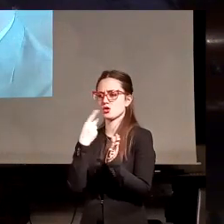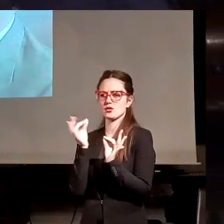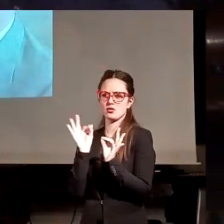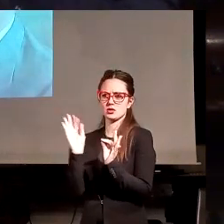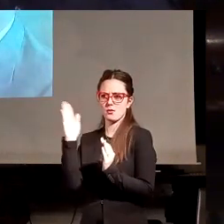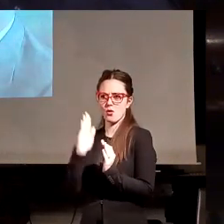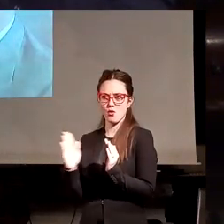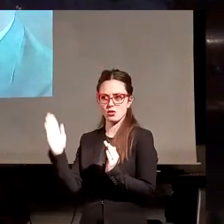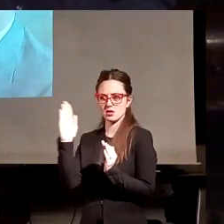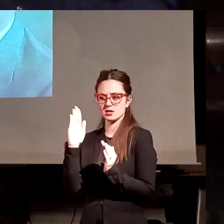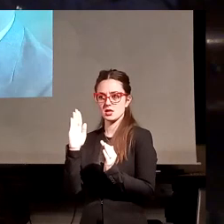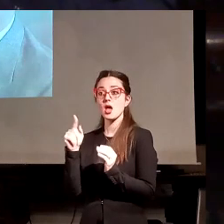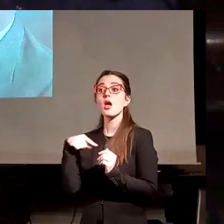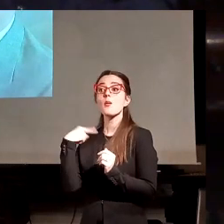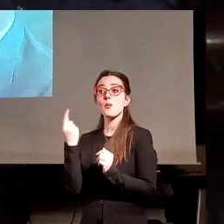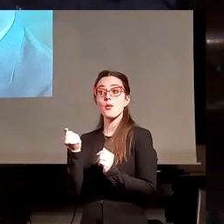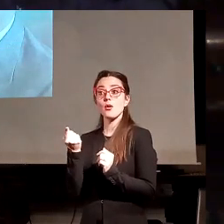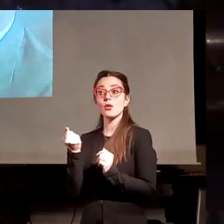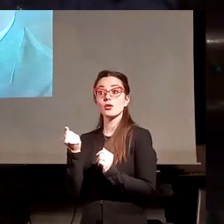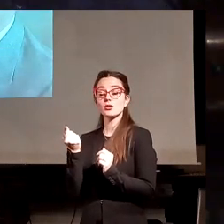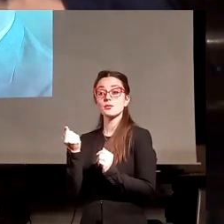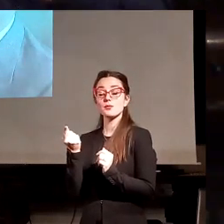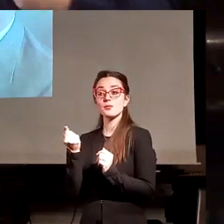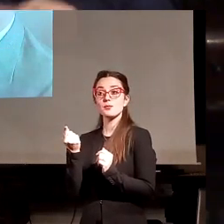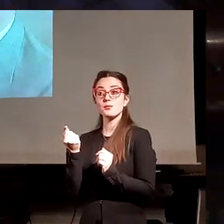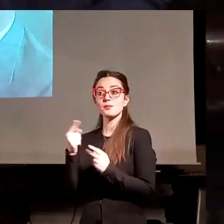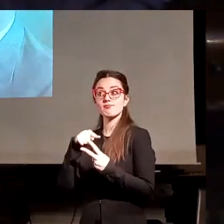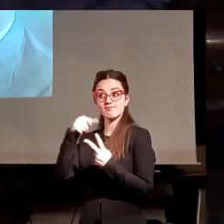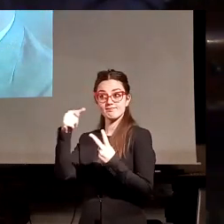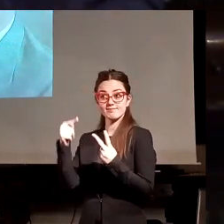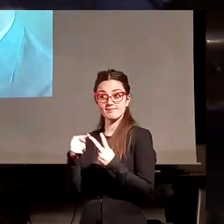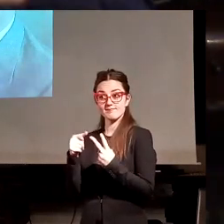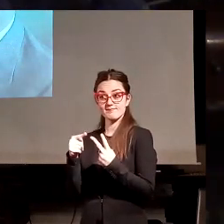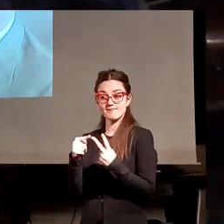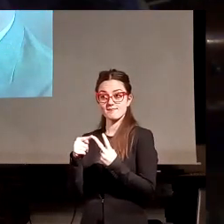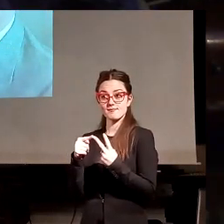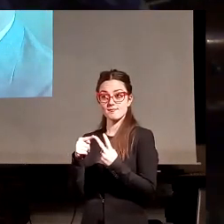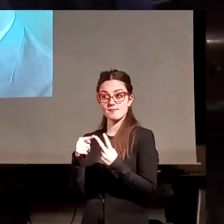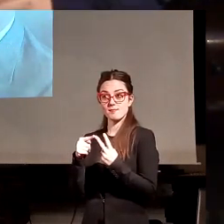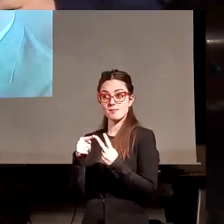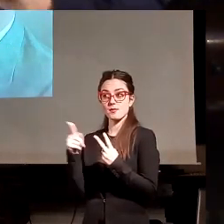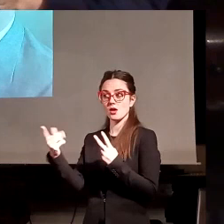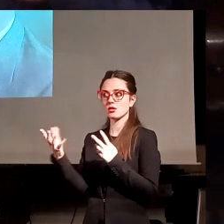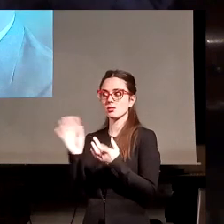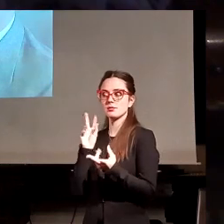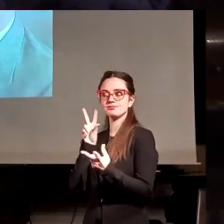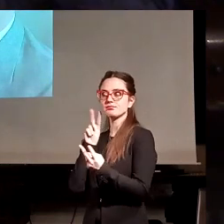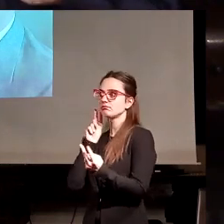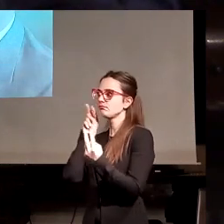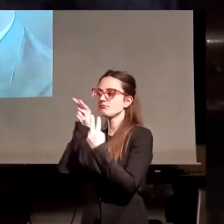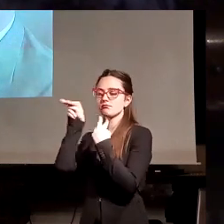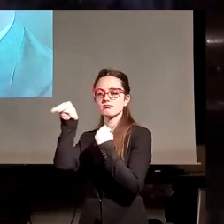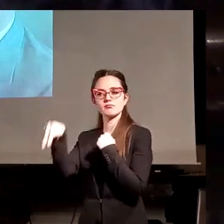ma la seconda cosa che che è stato il mio imprinting che si è